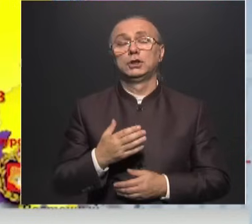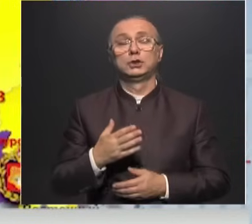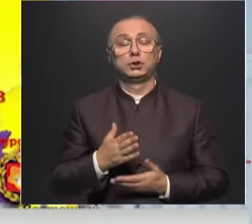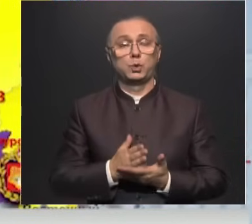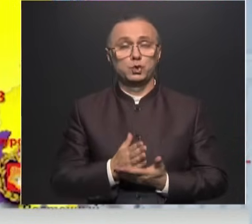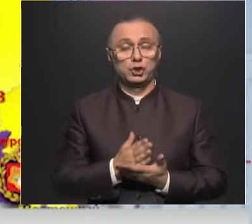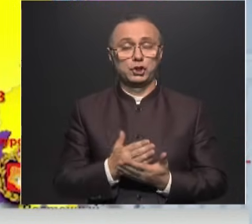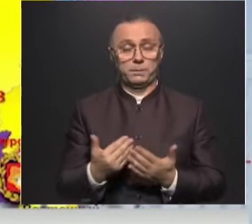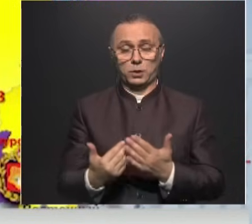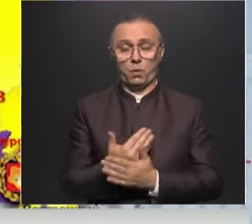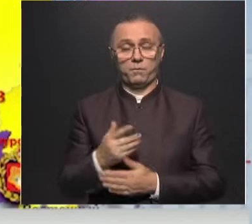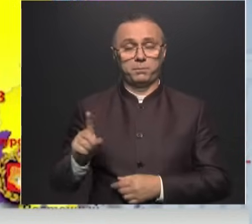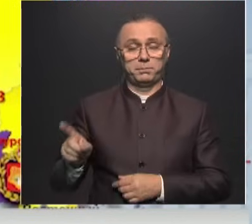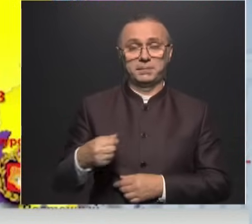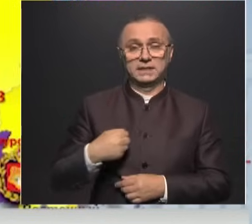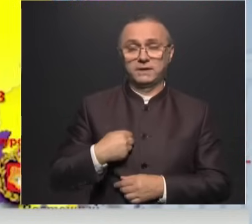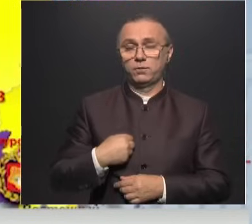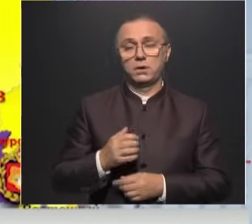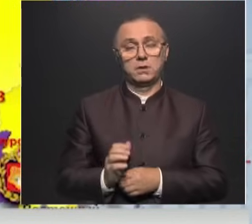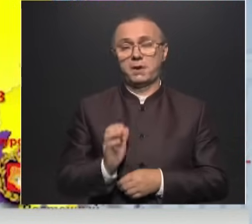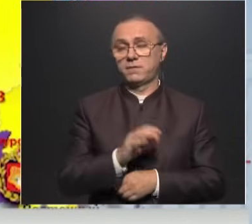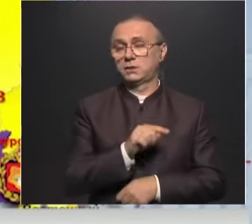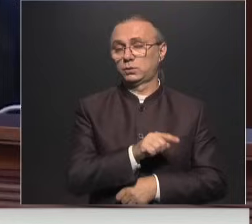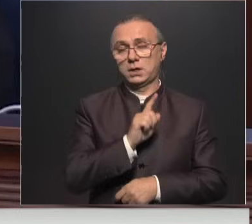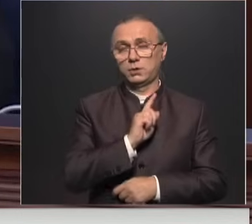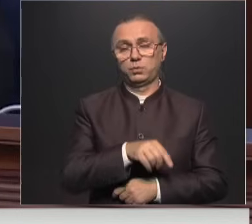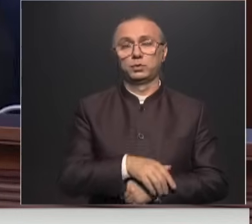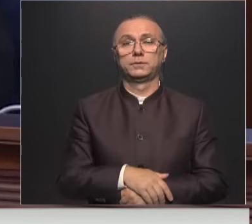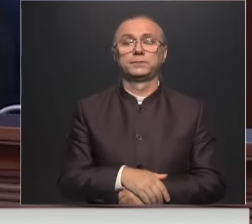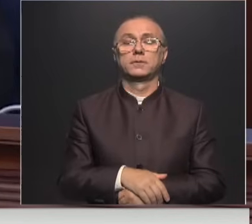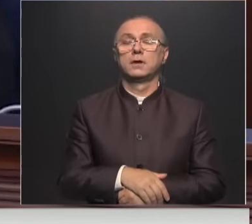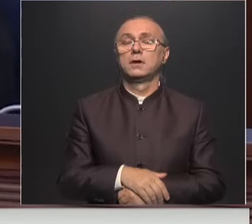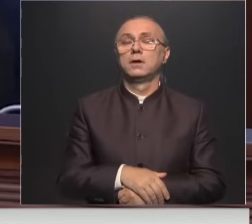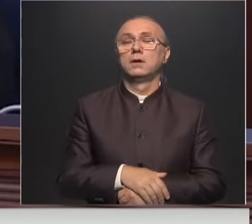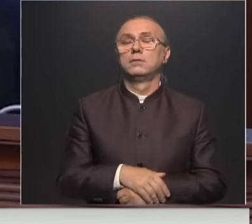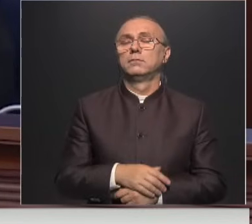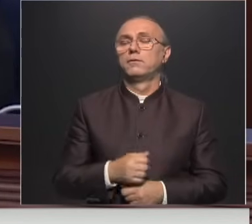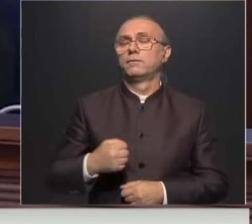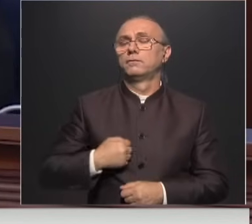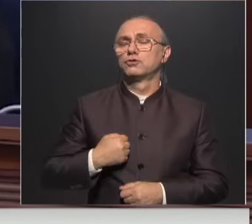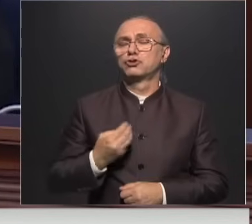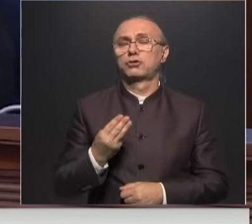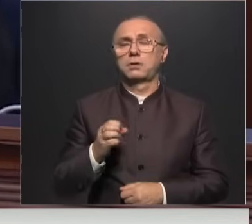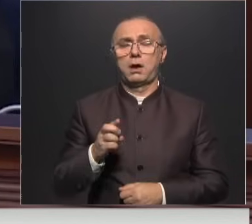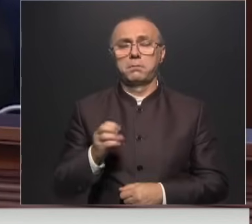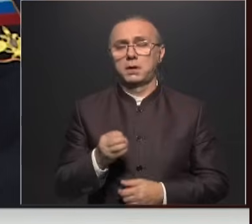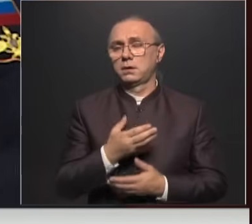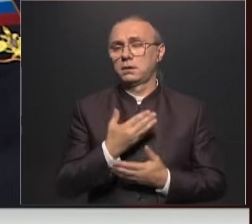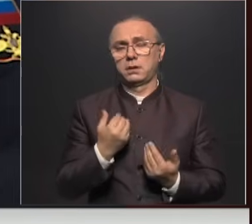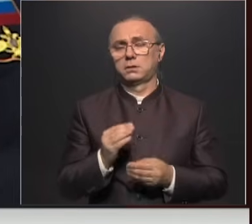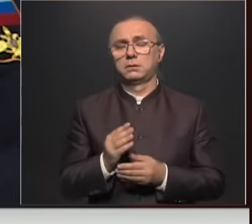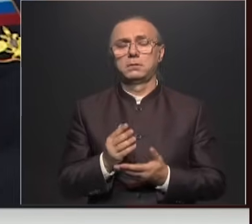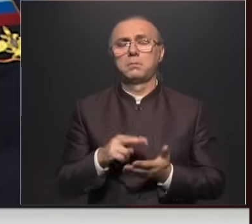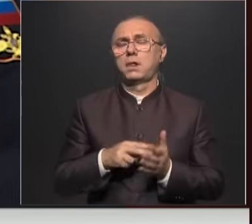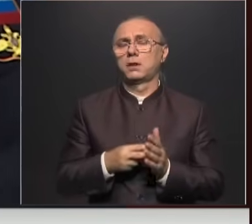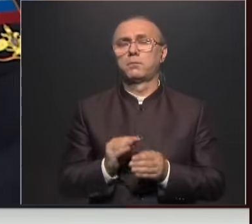направляться не будут. Хочу отдельно подчеркнуть, что в Генеральном штабе никаких планов проведения дополнительных мобилизационных мероприятий